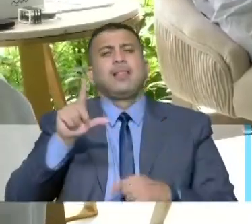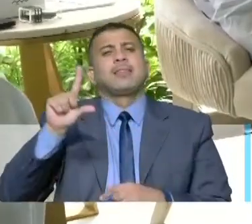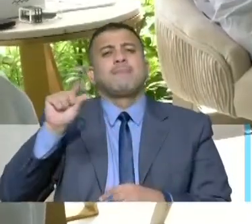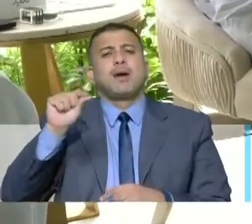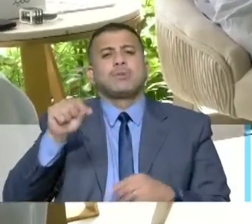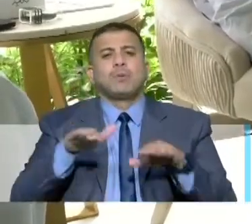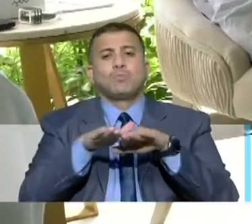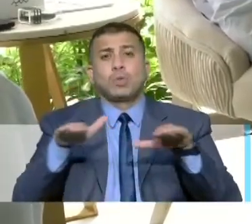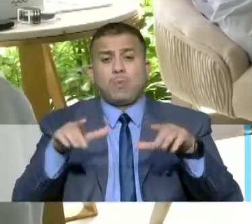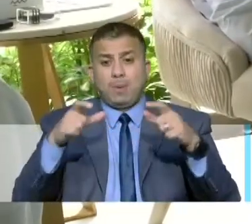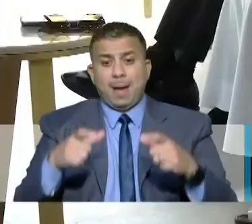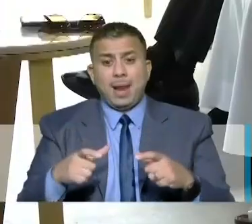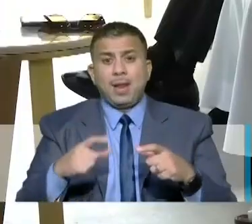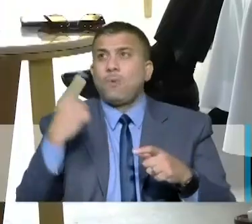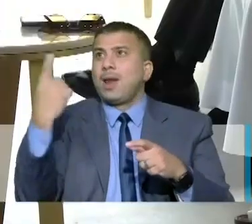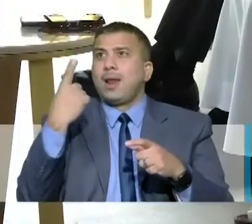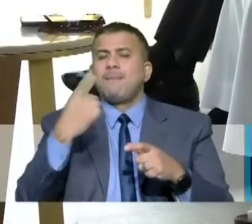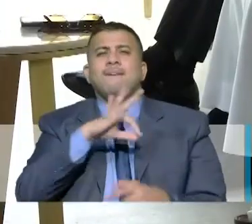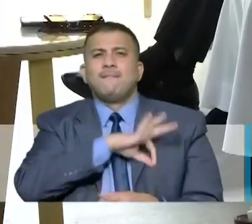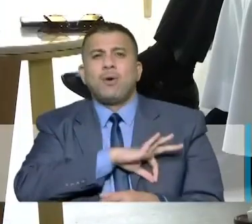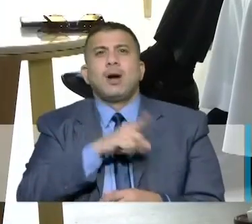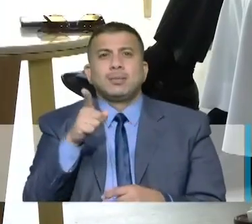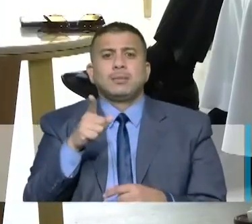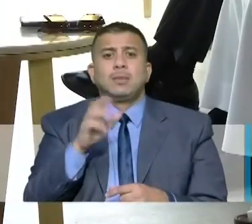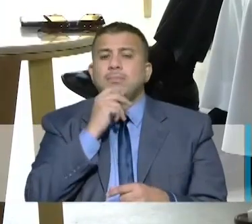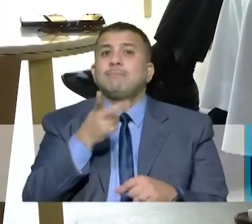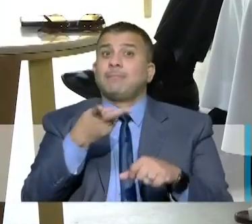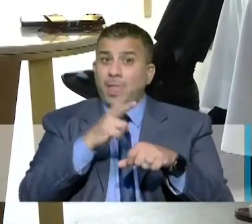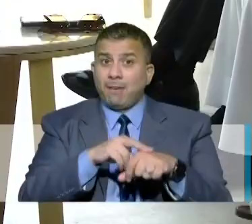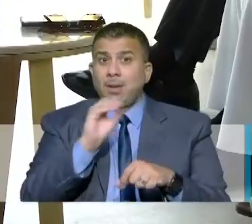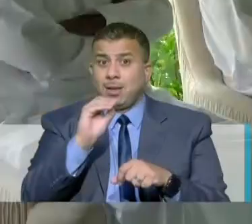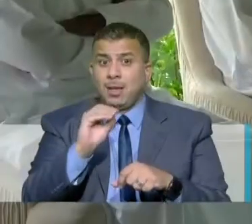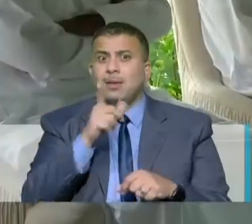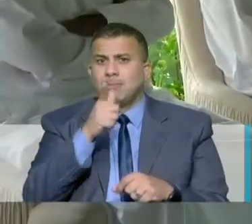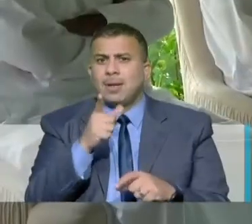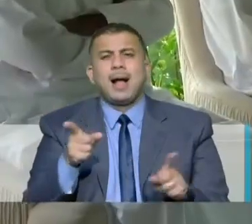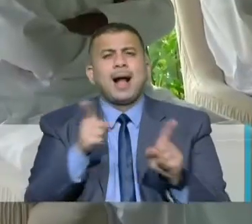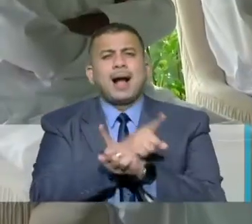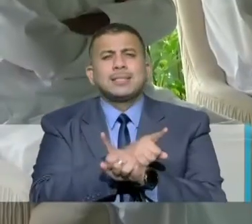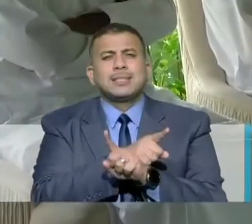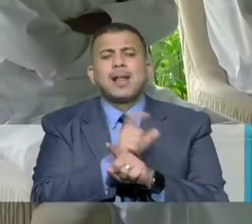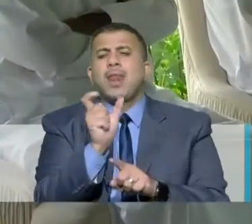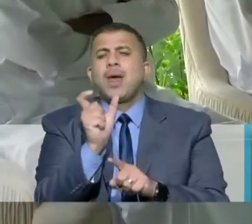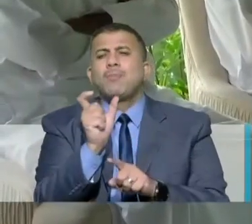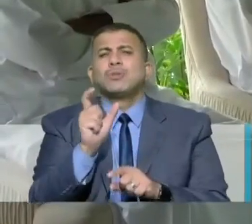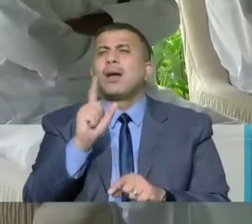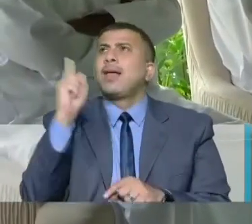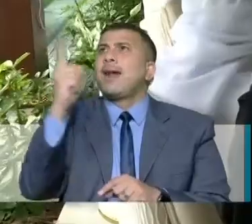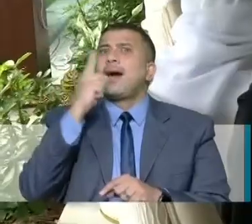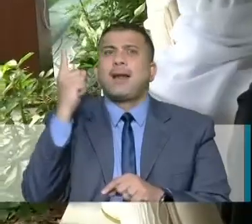على المحلي والعالمي وفوائد تطبيقه بالاضافه الى امكانيه عكس معايير نماذج التميز